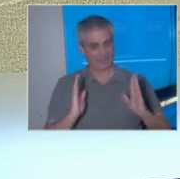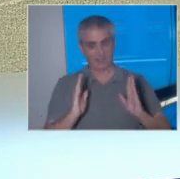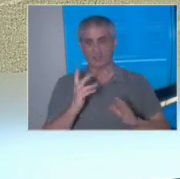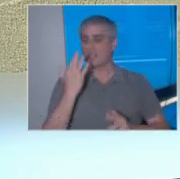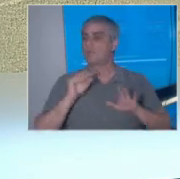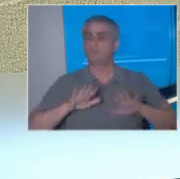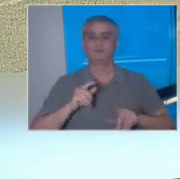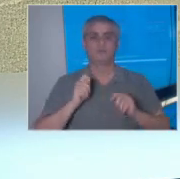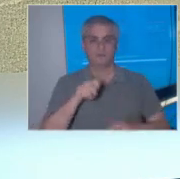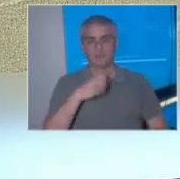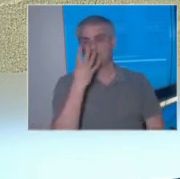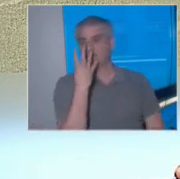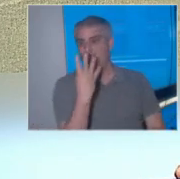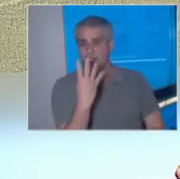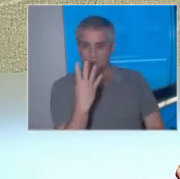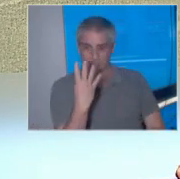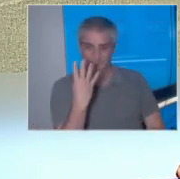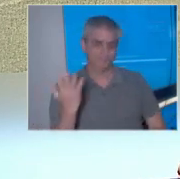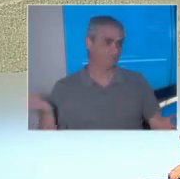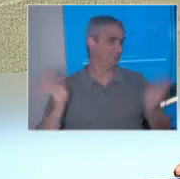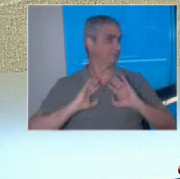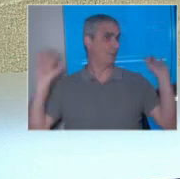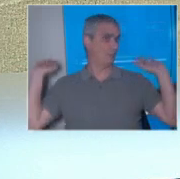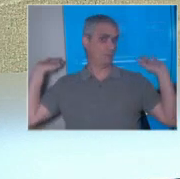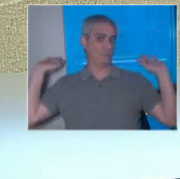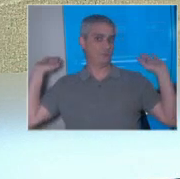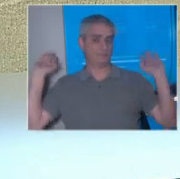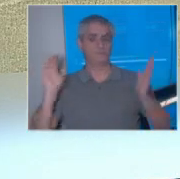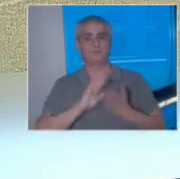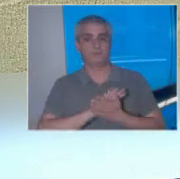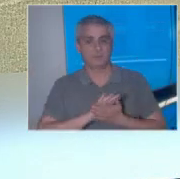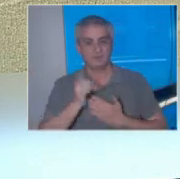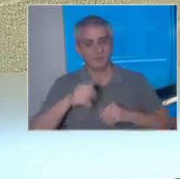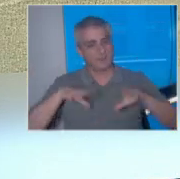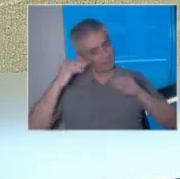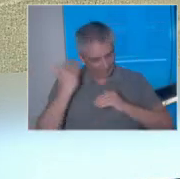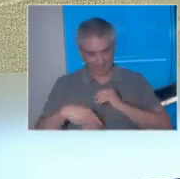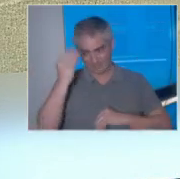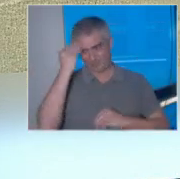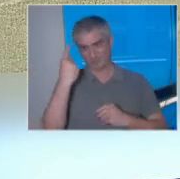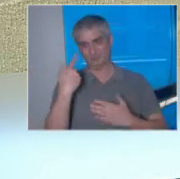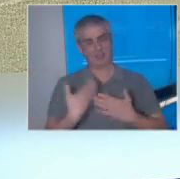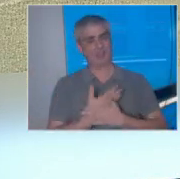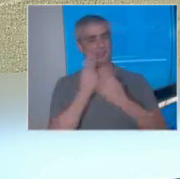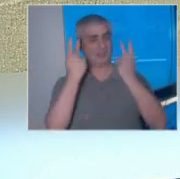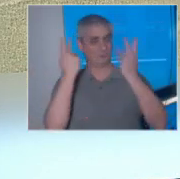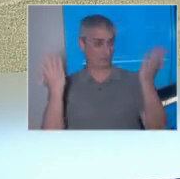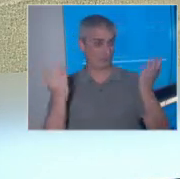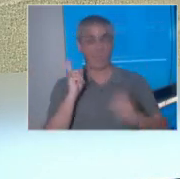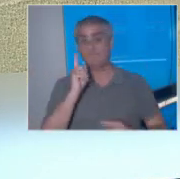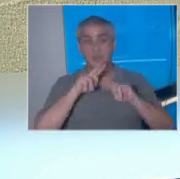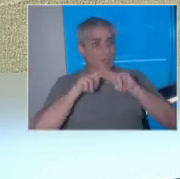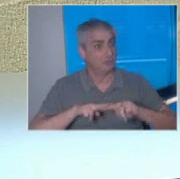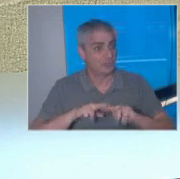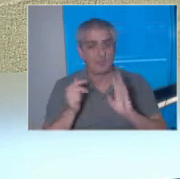מושבים בכנסת אחת? ארבע. ארבע. זהו. למדתם. פשוט. אתם יכולים לחבות עכשיו את התוכנית כי למדתם את הדבר הכי חשוב, אבל אם בכל זאת